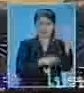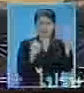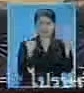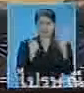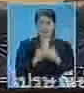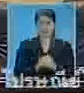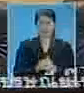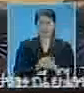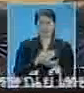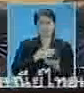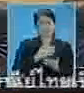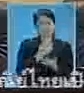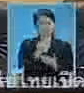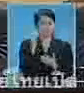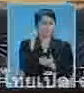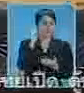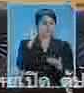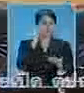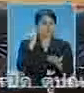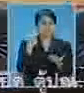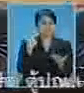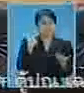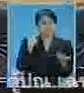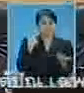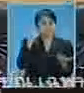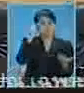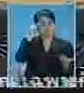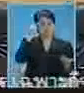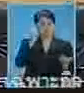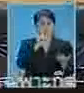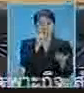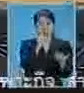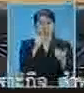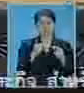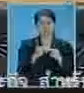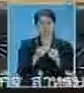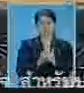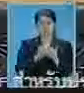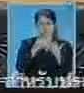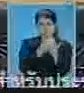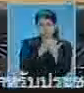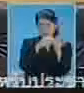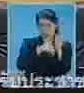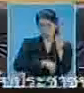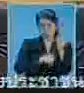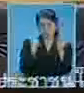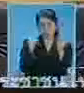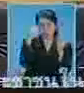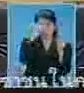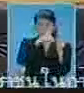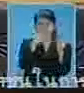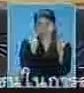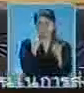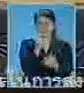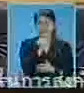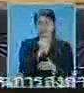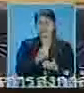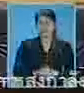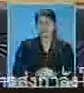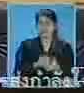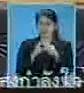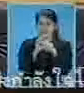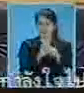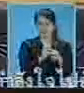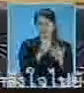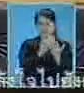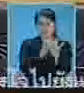ไม่ได้เห็นประเด็นนะครับว่าท่านได้กล่าวหาว่าผมได้ทุจริตอย่างไรในประเด็นที่เกี่ยวข้องกับ